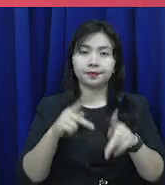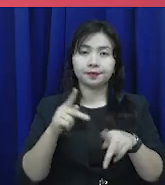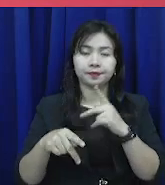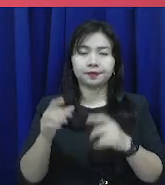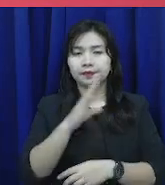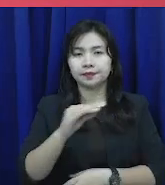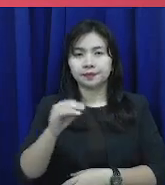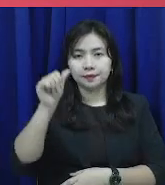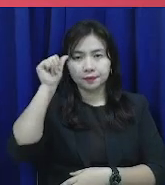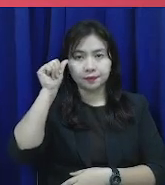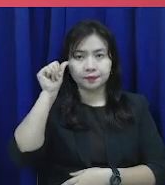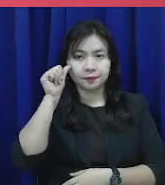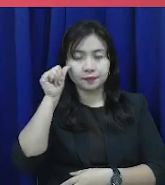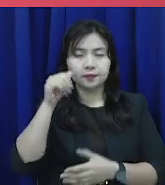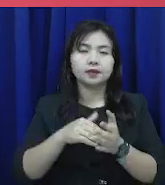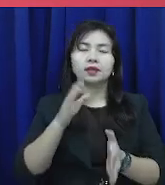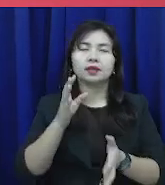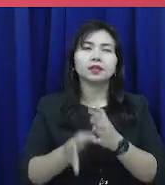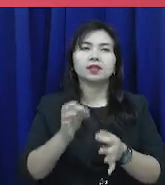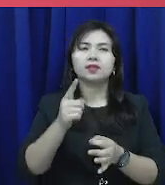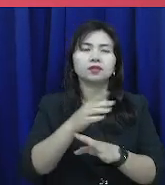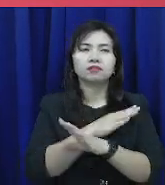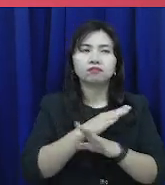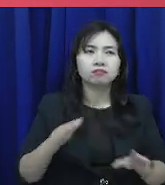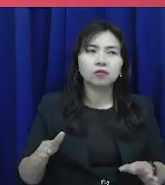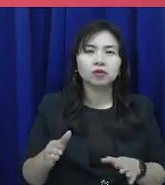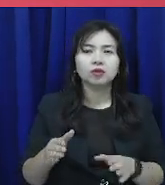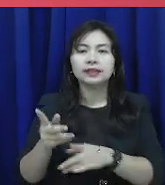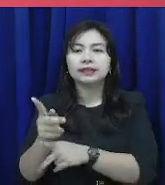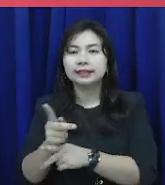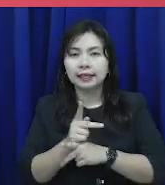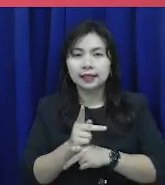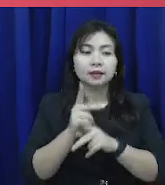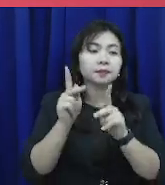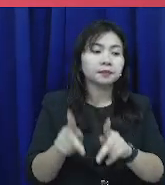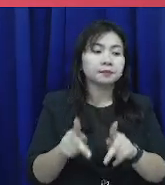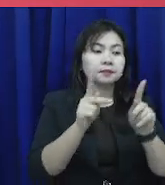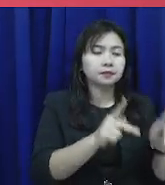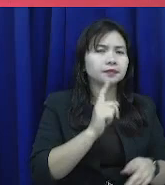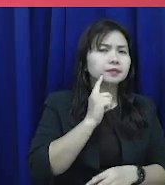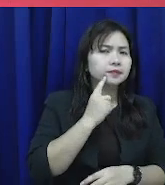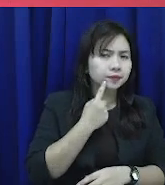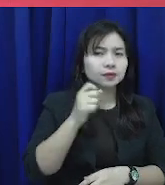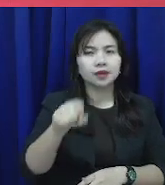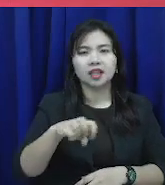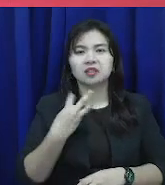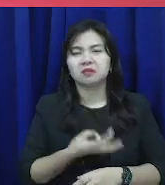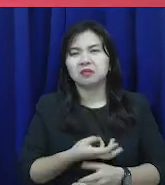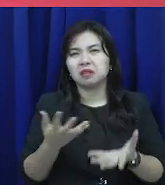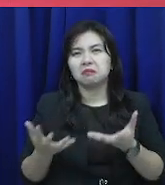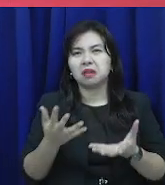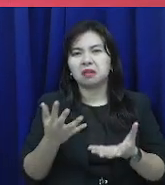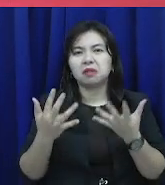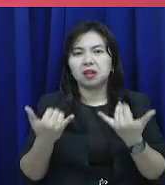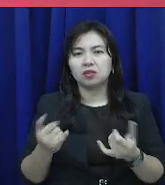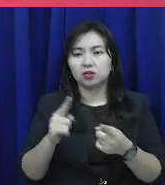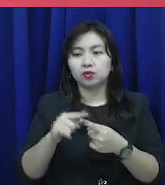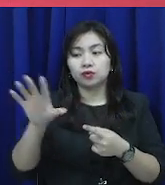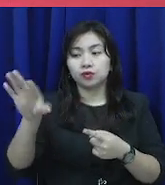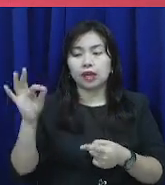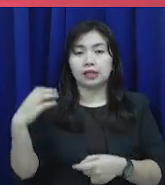kapatid if we're not going to take cultivation seriously we might be able to to find